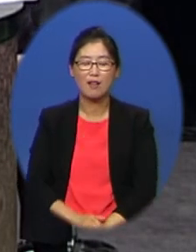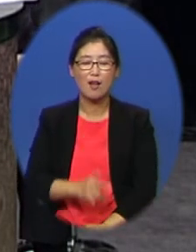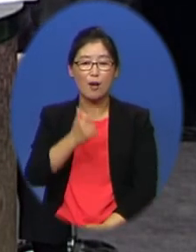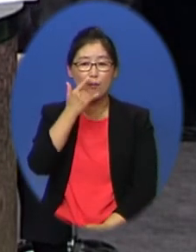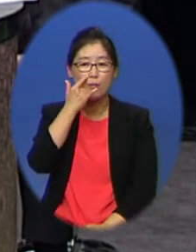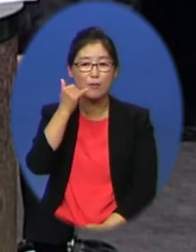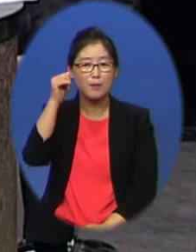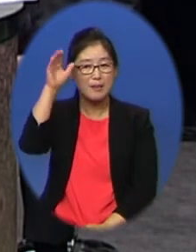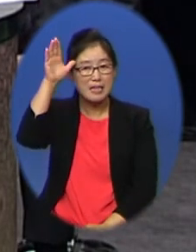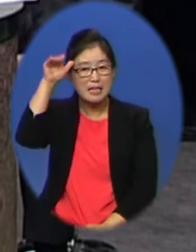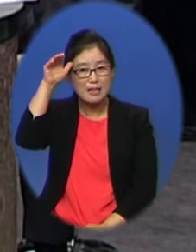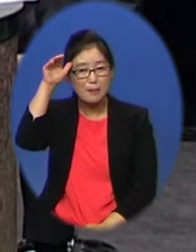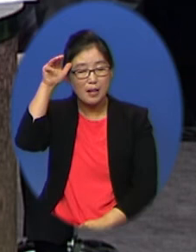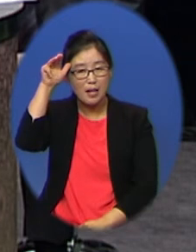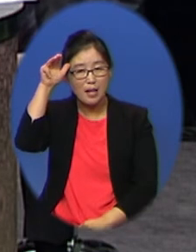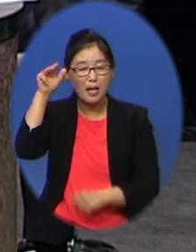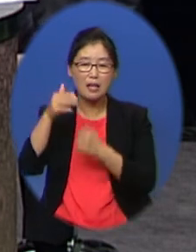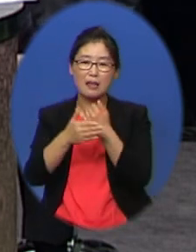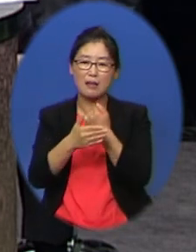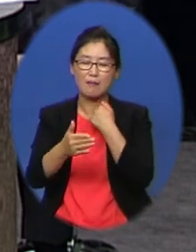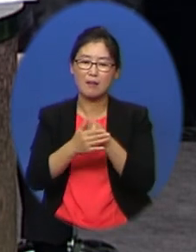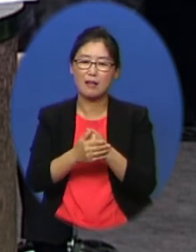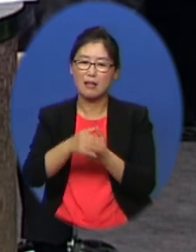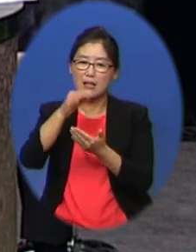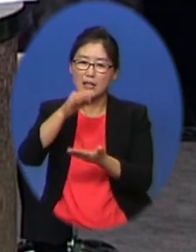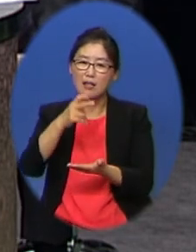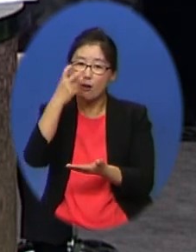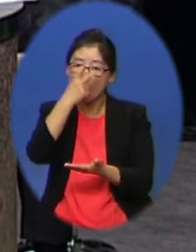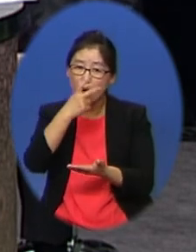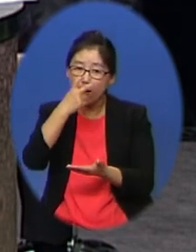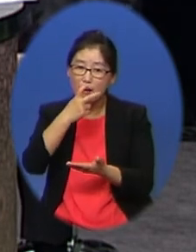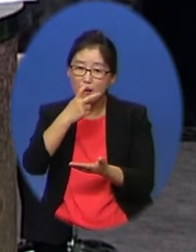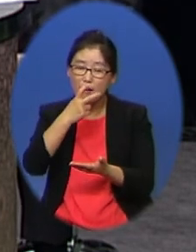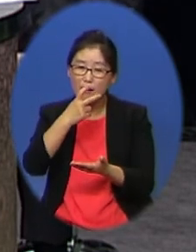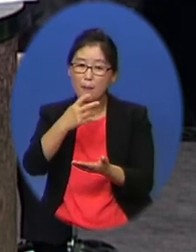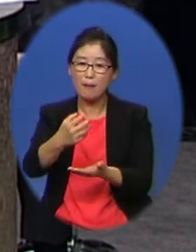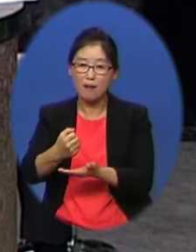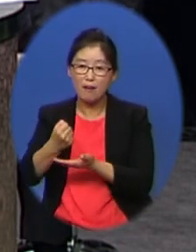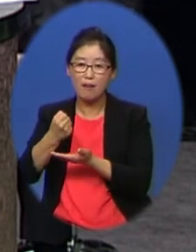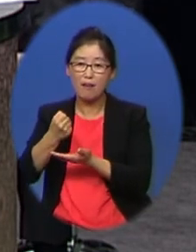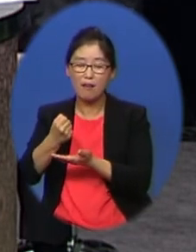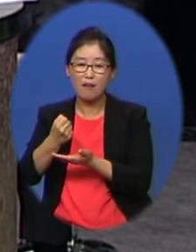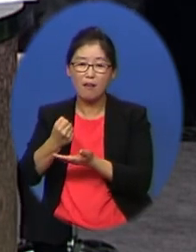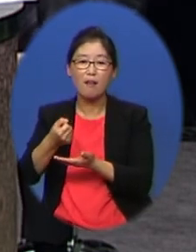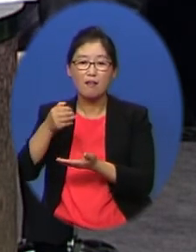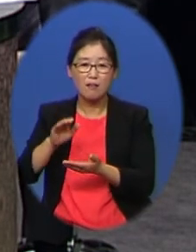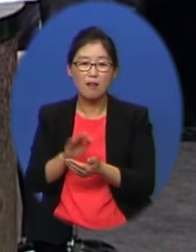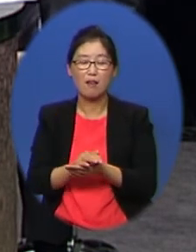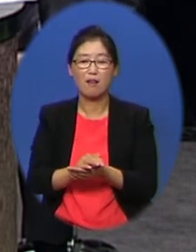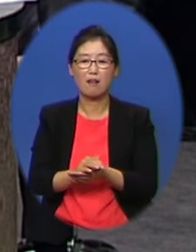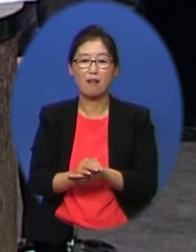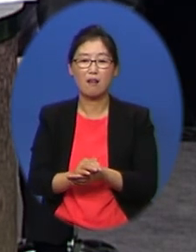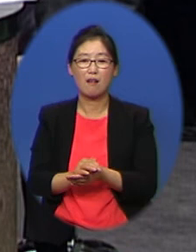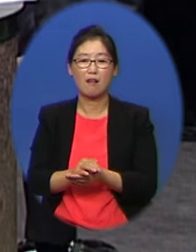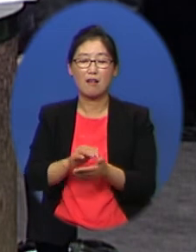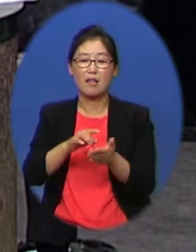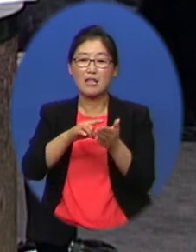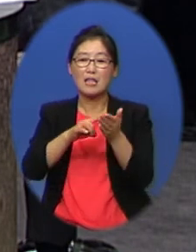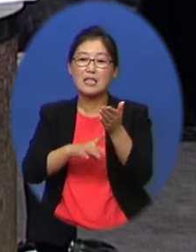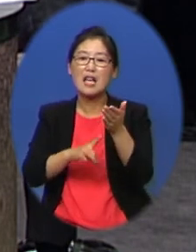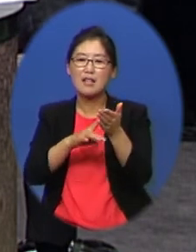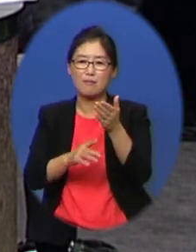때문에 부모님의 재산을 관리해주려는 목적으로 재산을 양도받았음에도 증여세나 취득세 같은 각종 세금